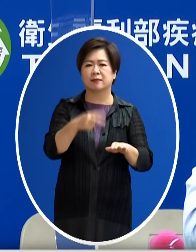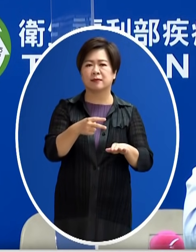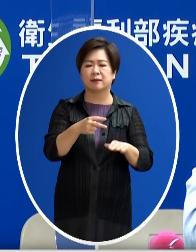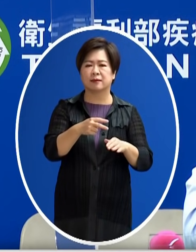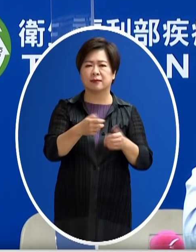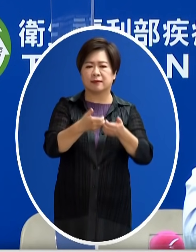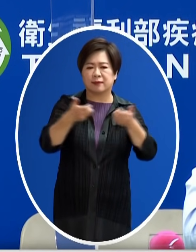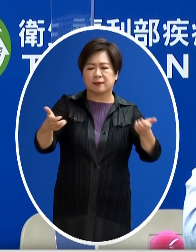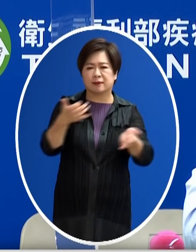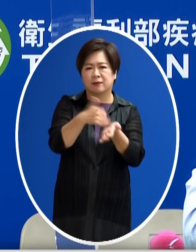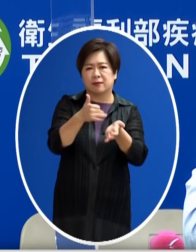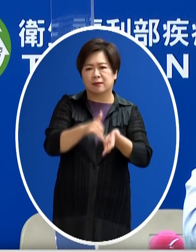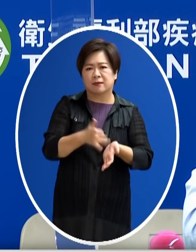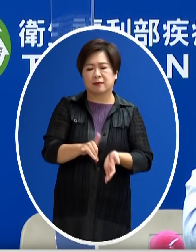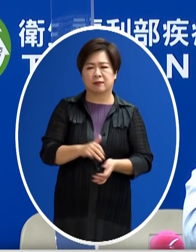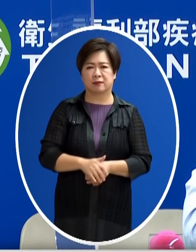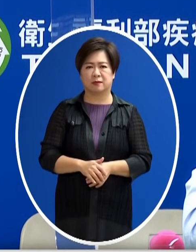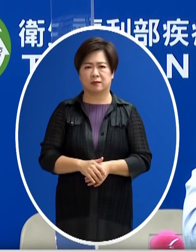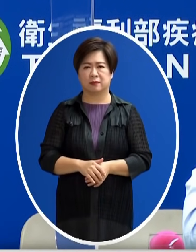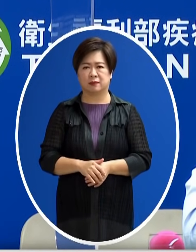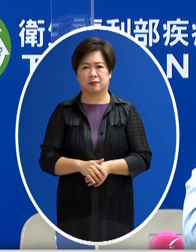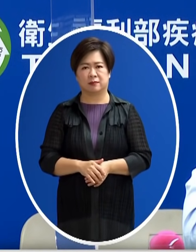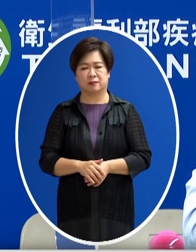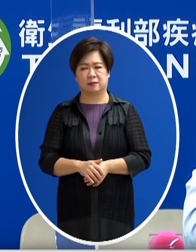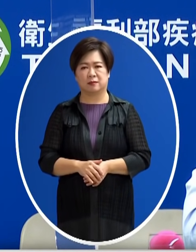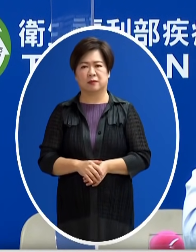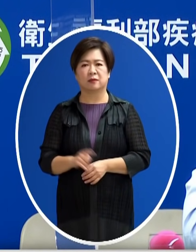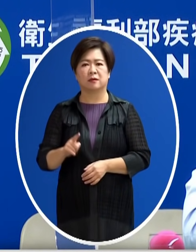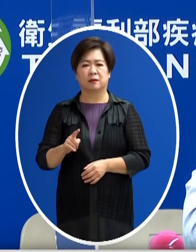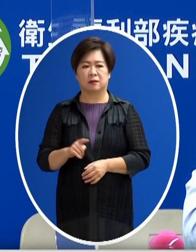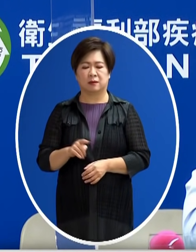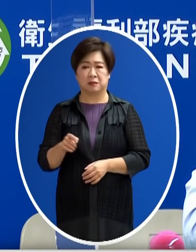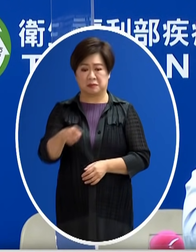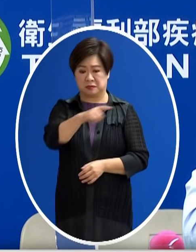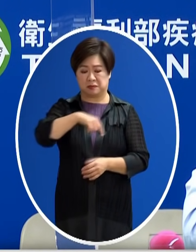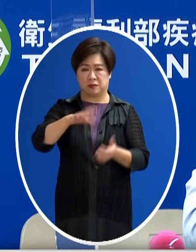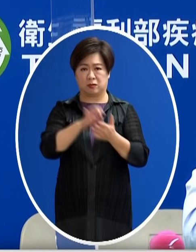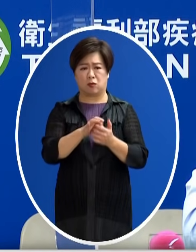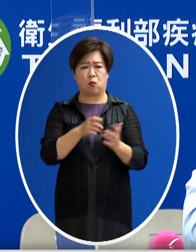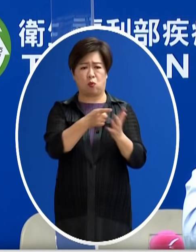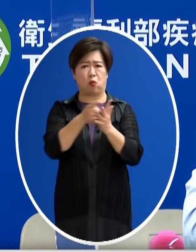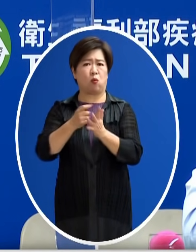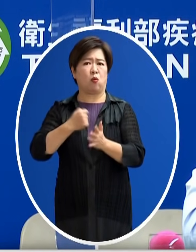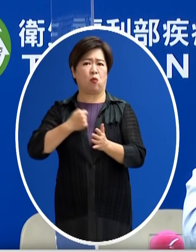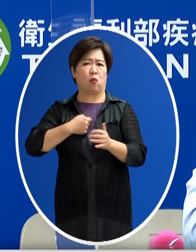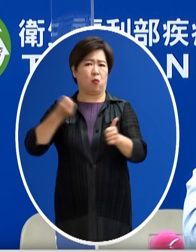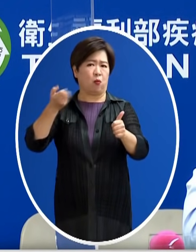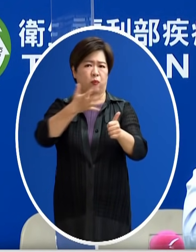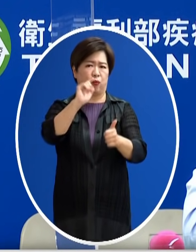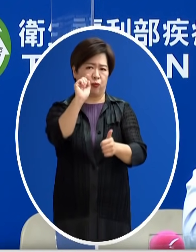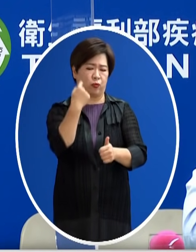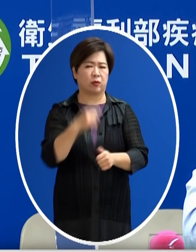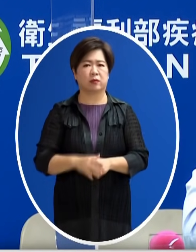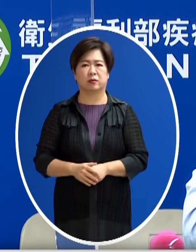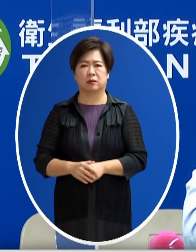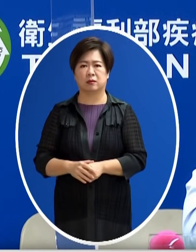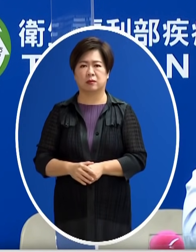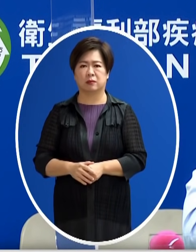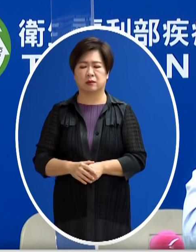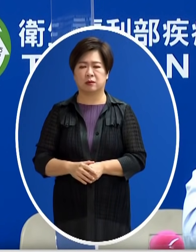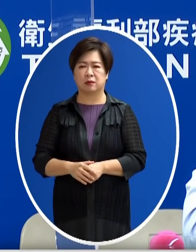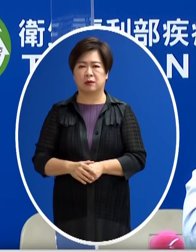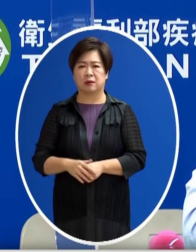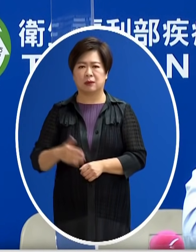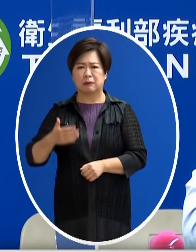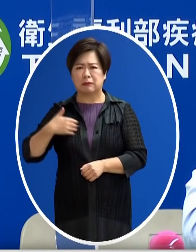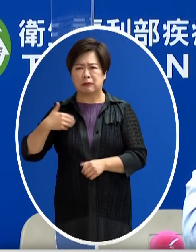面啊还有一些啊会变成是已知感染源的，好，这些都会渐渐的，就是那些未知的会越